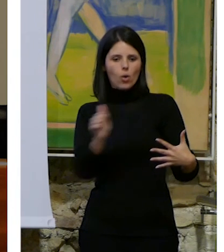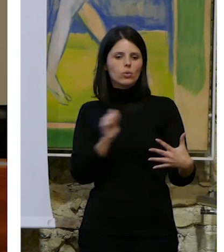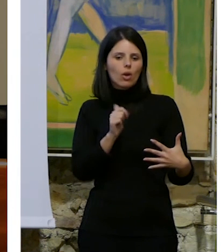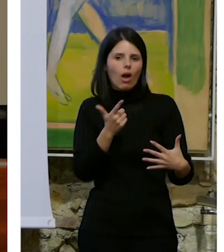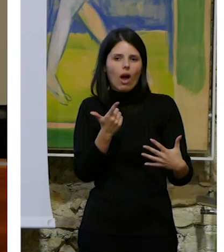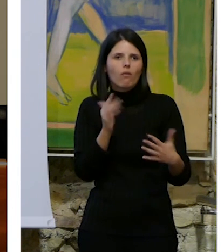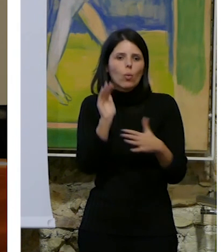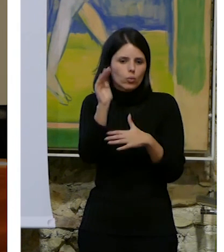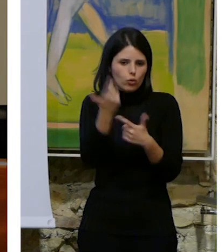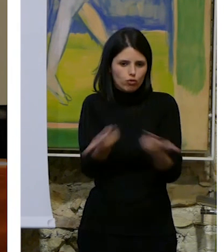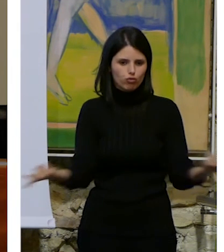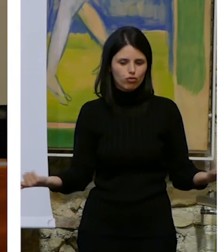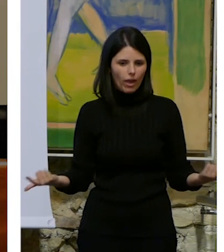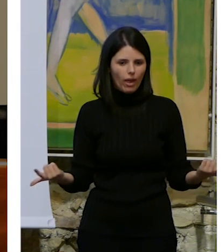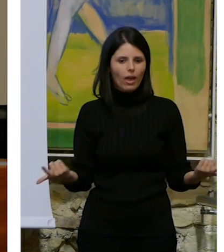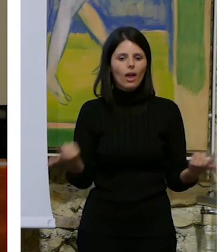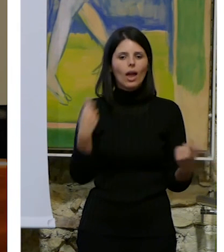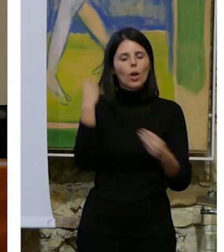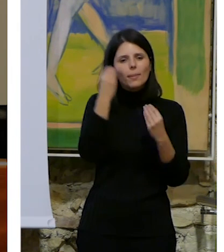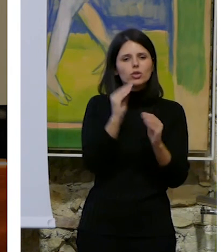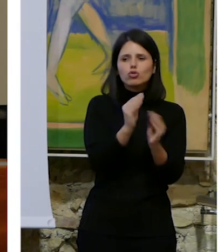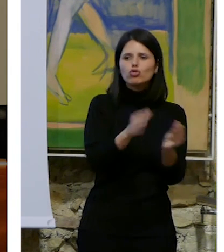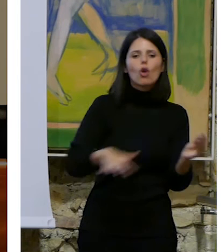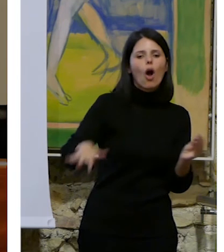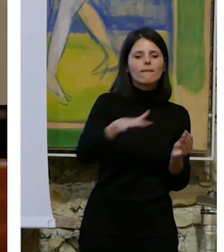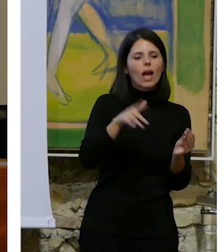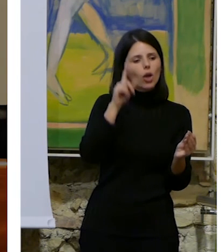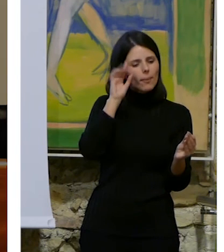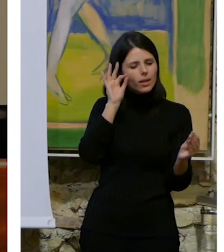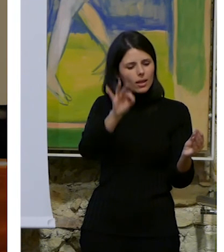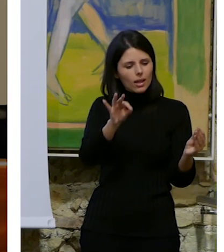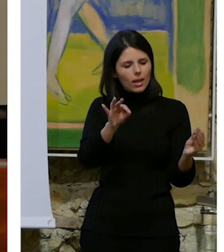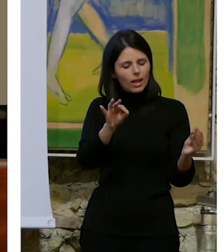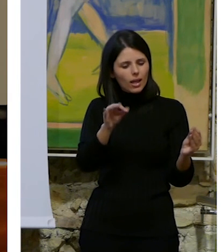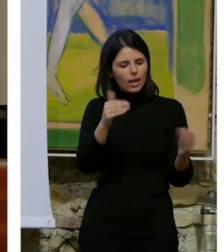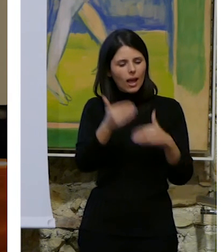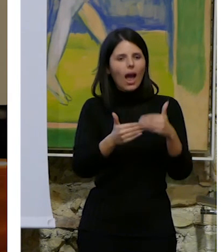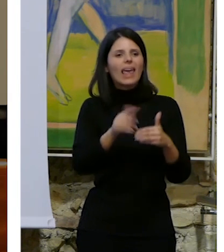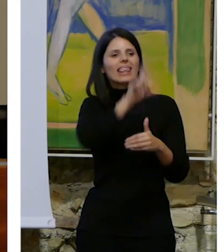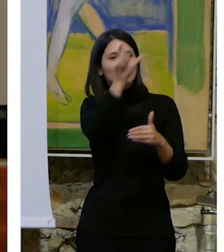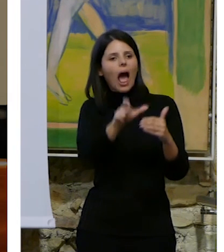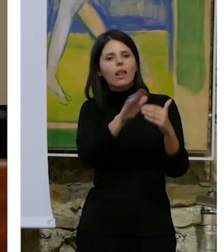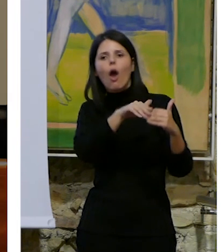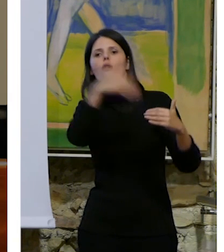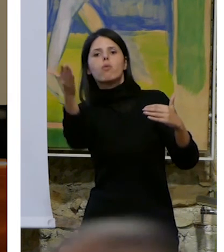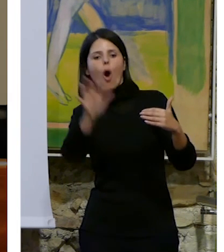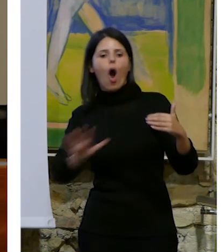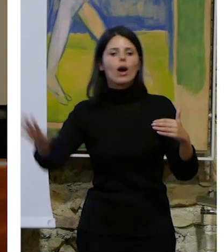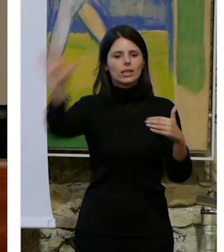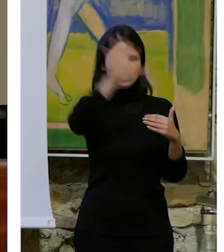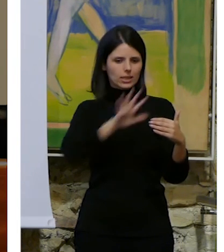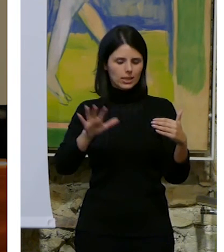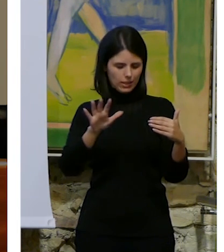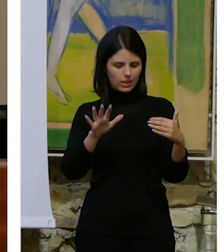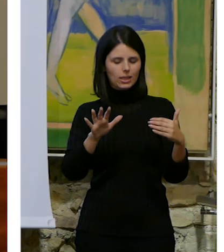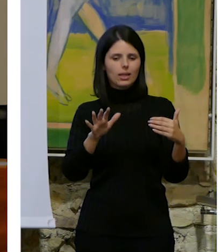E quando sento soprattutto i nostri giovani, per i quali esiste solo ciò che c'è fuori dell'Italia, no? E in Italia abbiamo tante